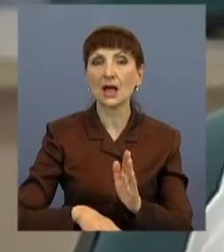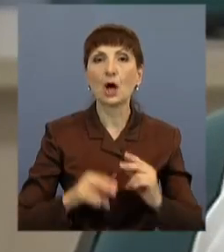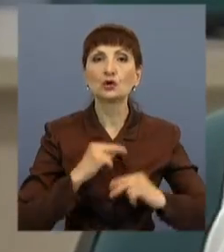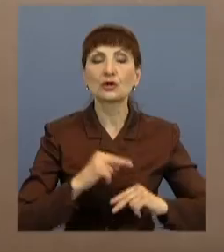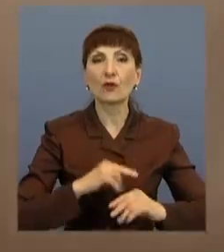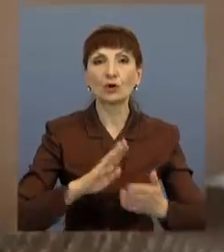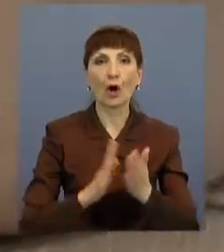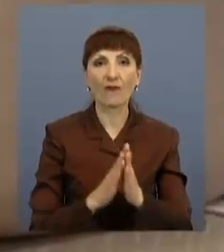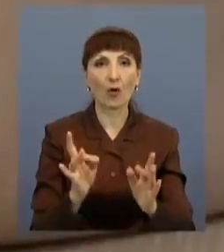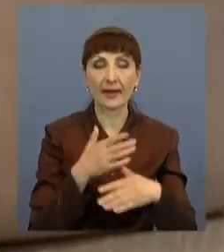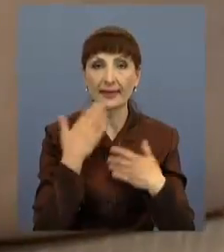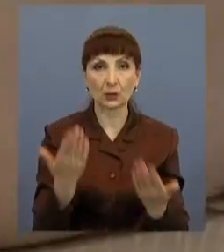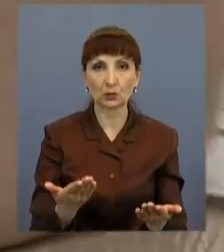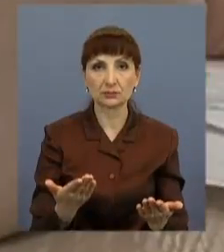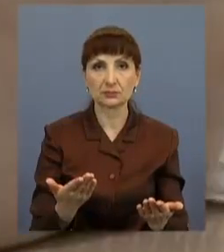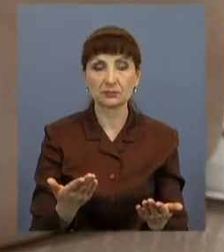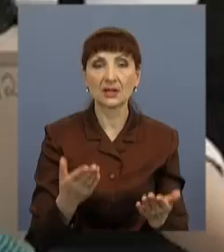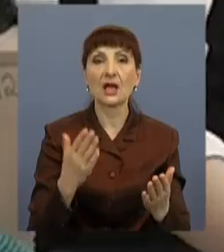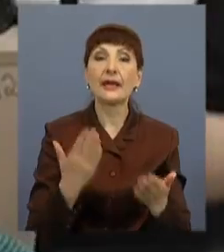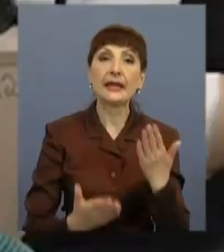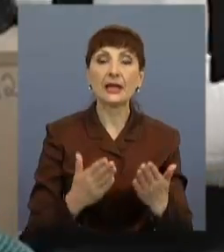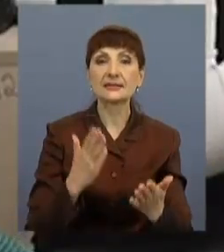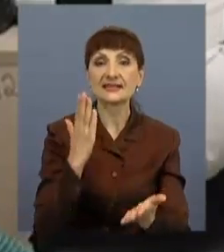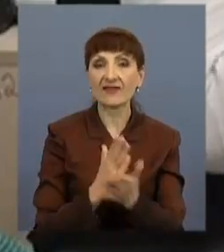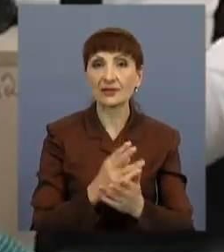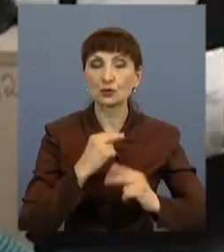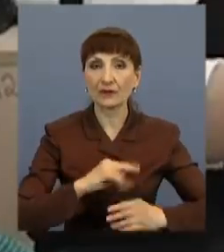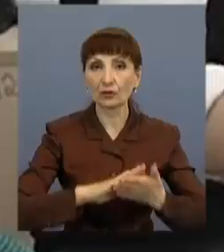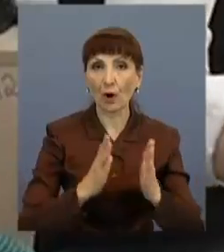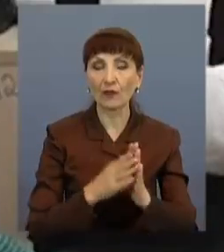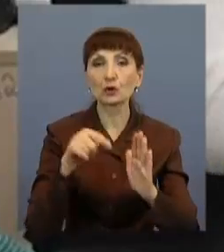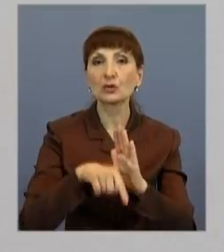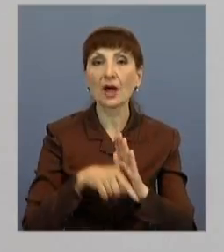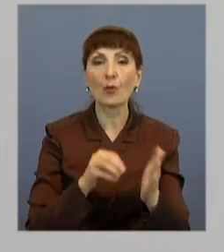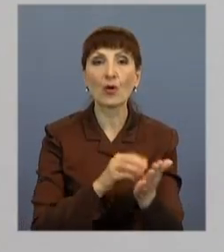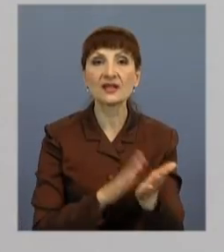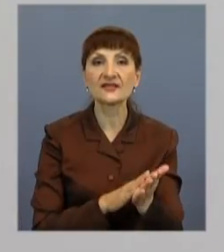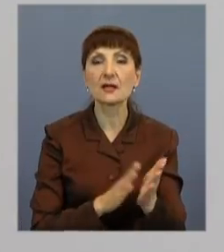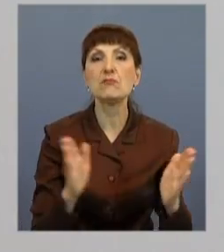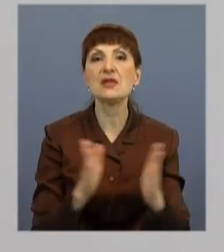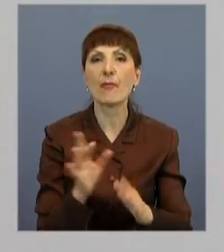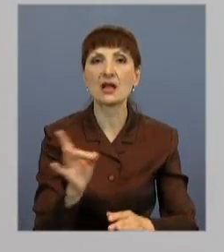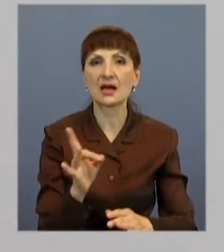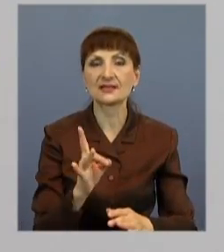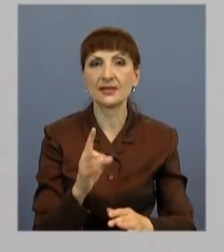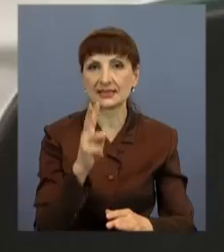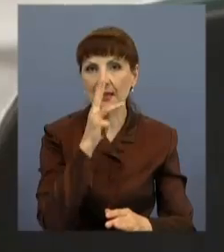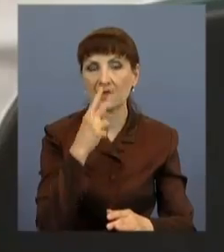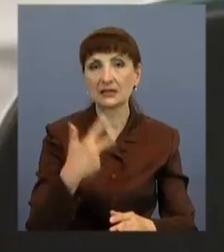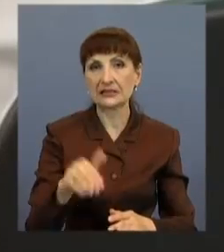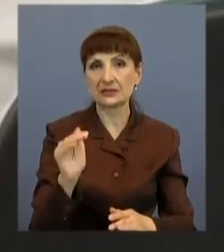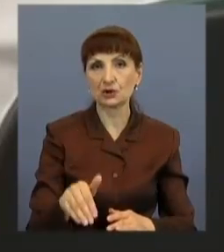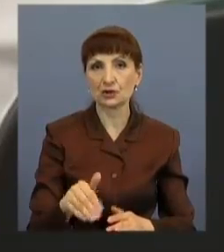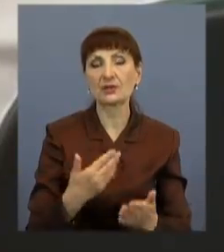трудовых договоров. Или составляются трудовые договоры, но там указывается минимальный размер заработной платы 30 тысяч тенге, когда,